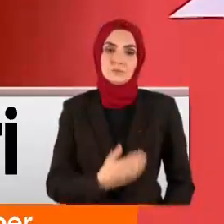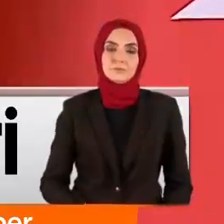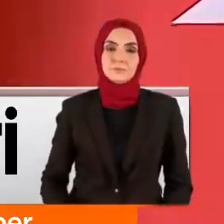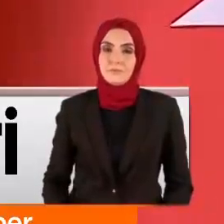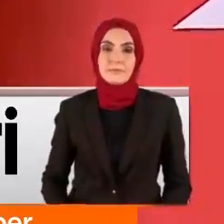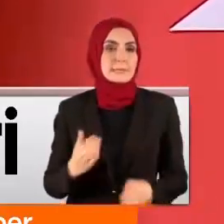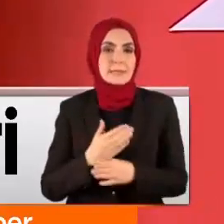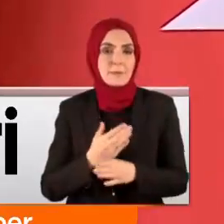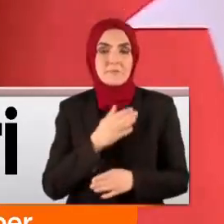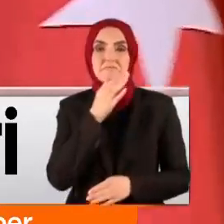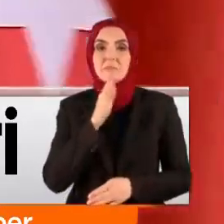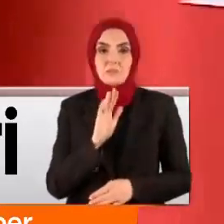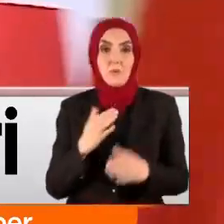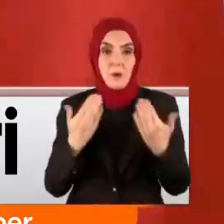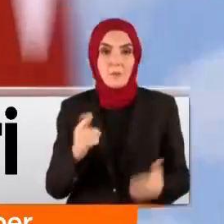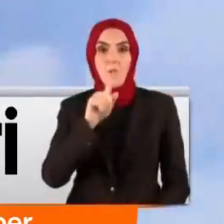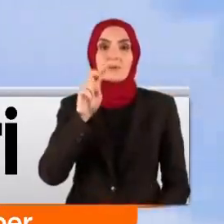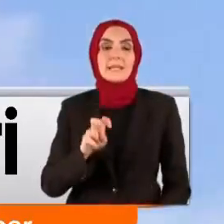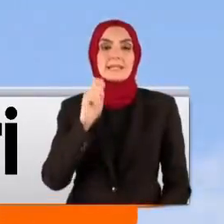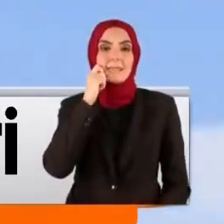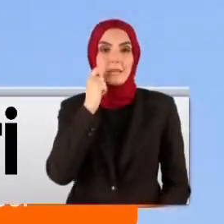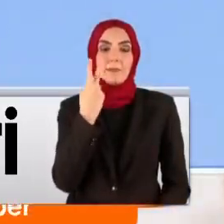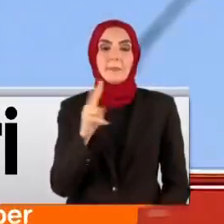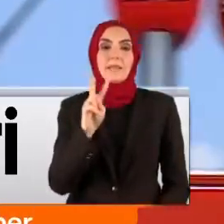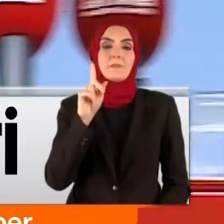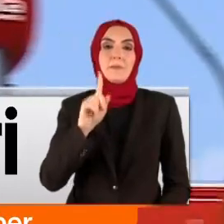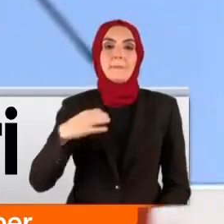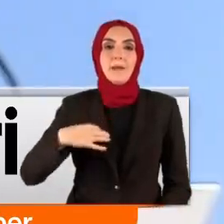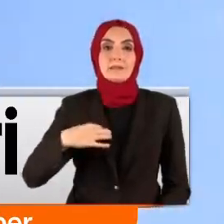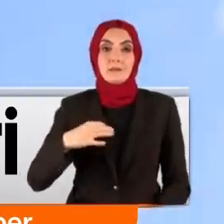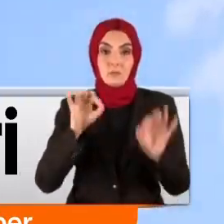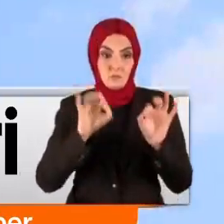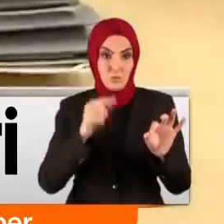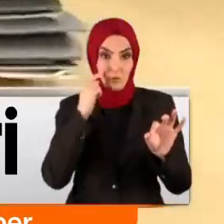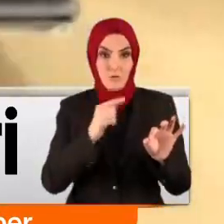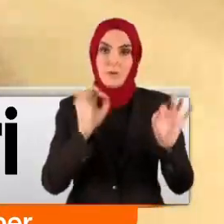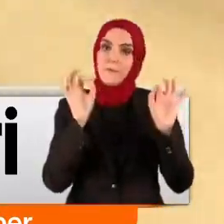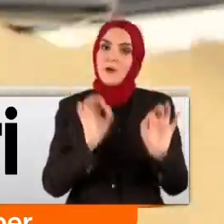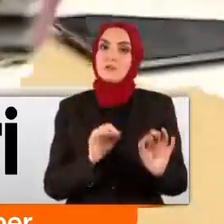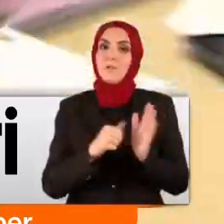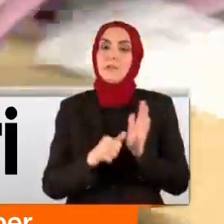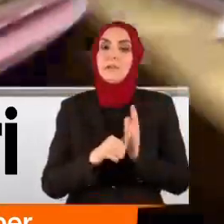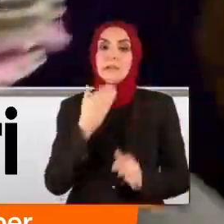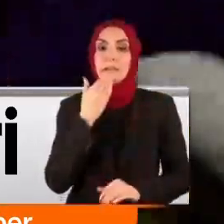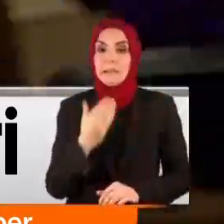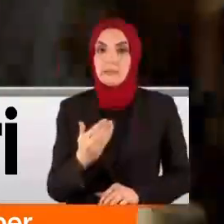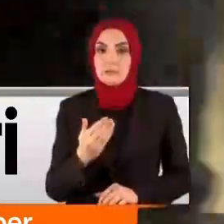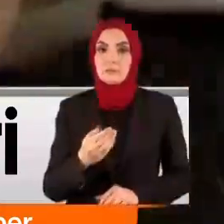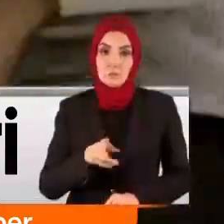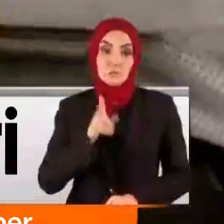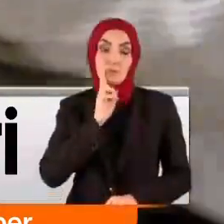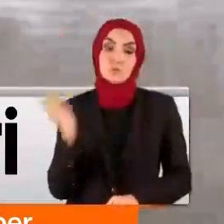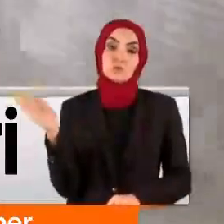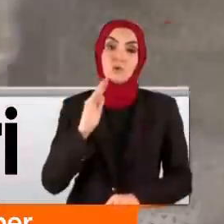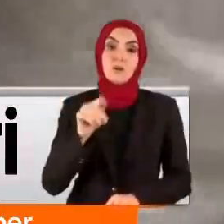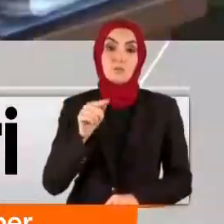Nedendir bilinmez ama 18 Ekim 2021 pazartesi gününü milat olarak belirledi. Son çağrım diyerek bu kez de